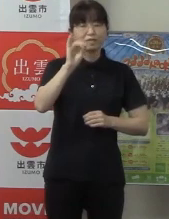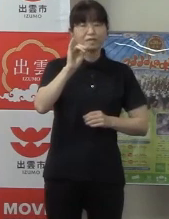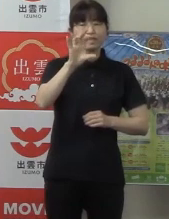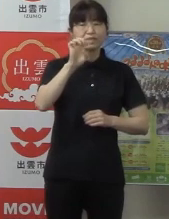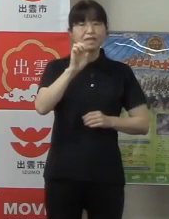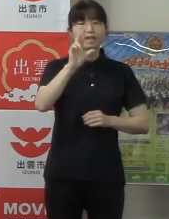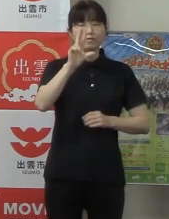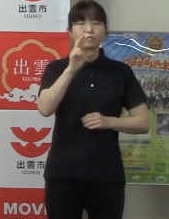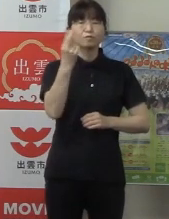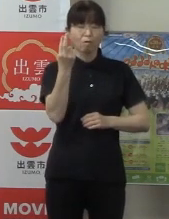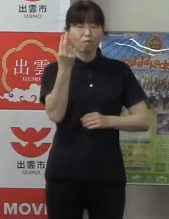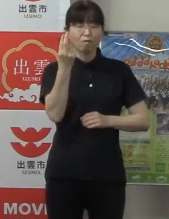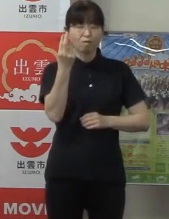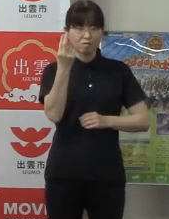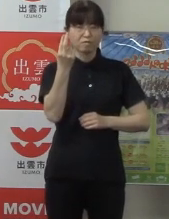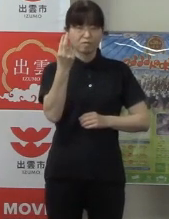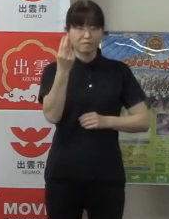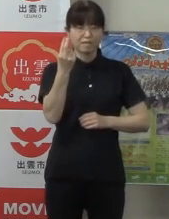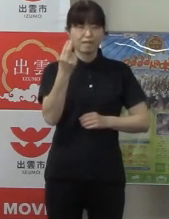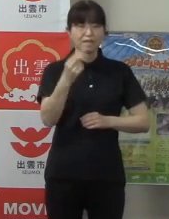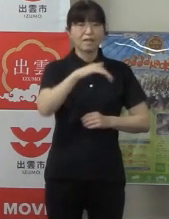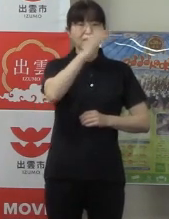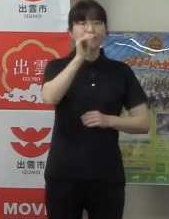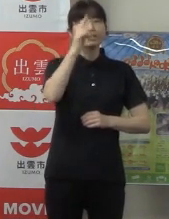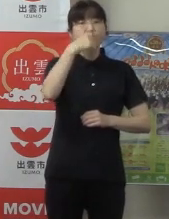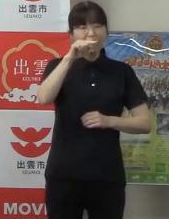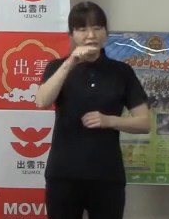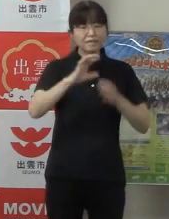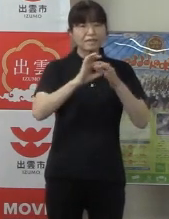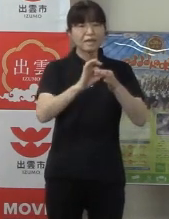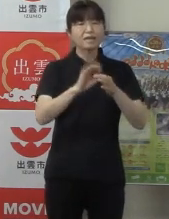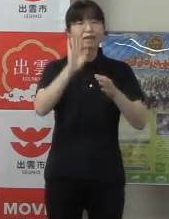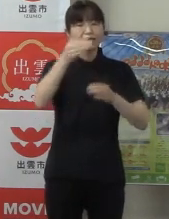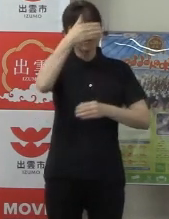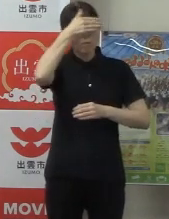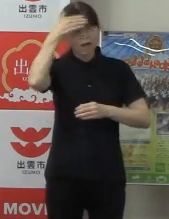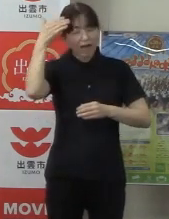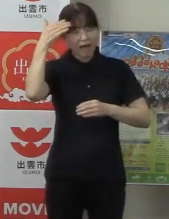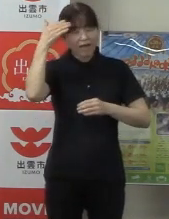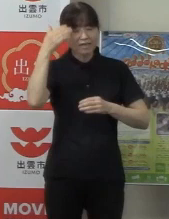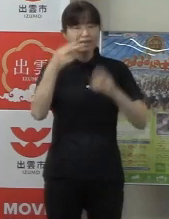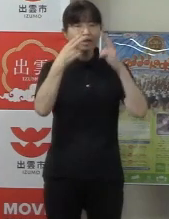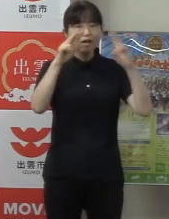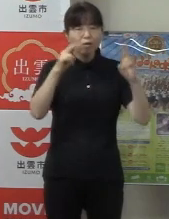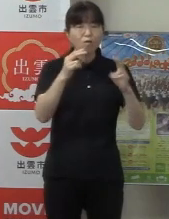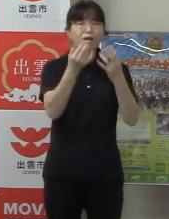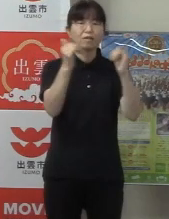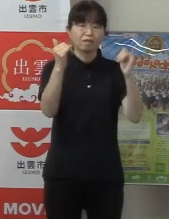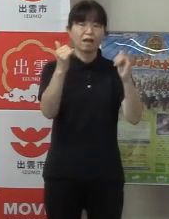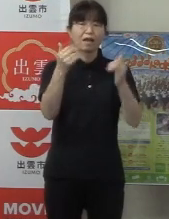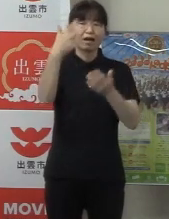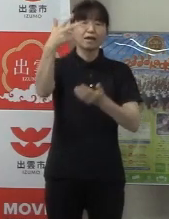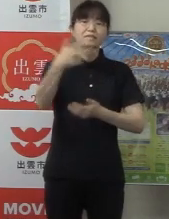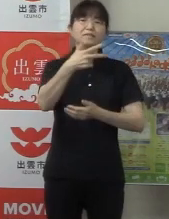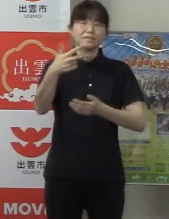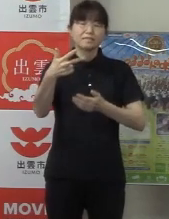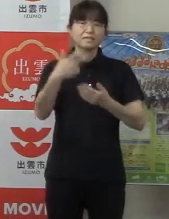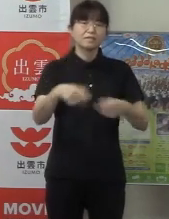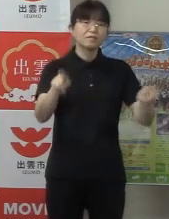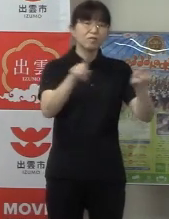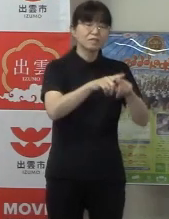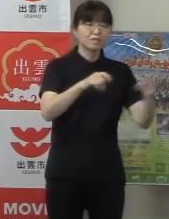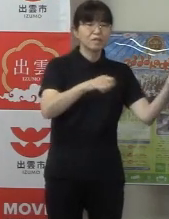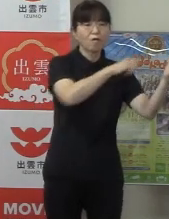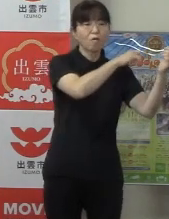として、山陰両県にゆかりのある若手音楽家7人この7名の方とですね、オーケストラのこ